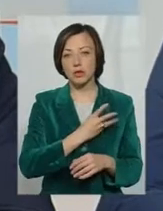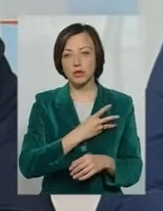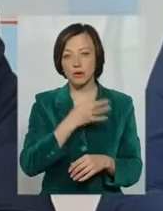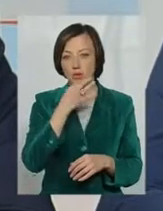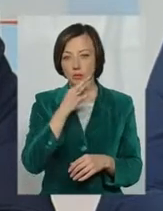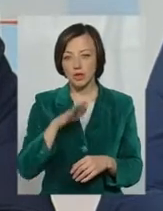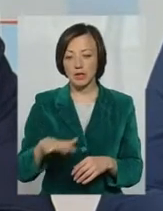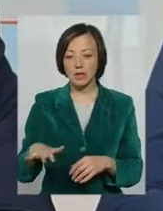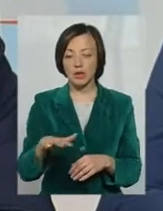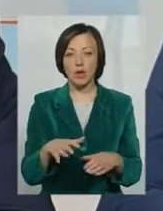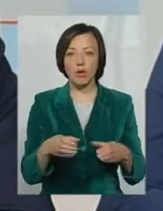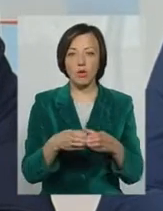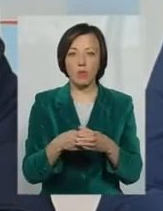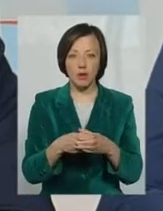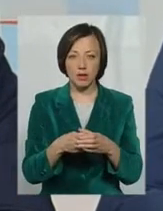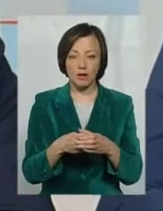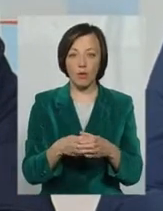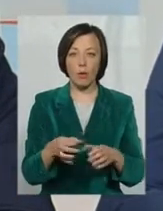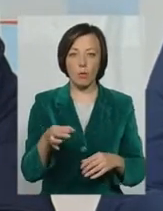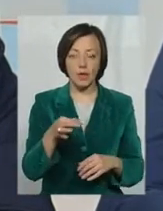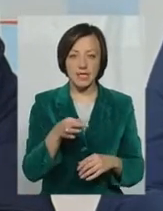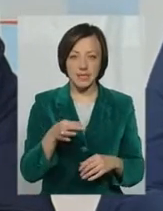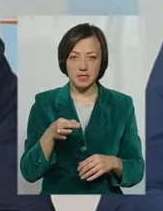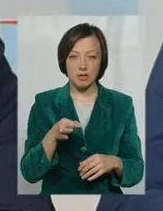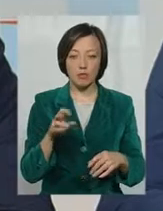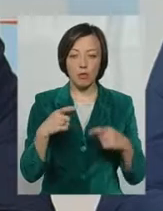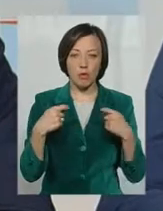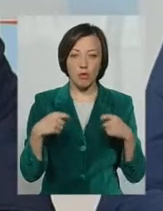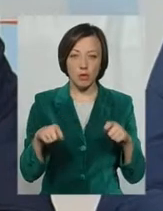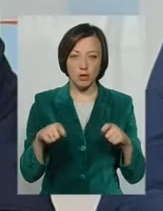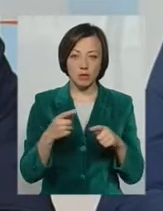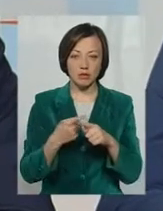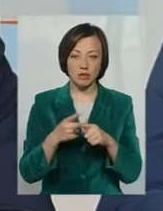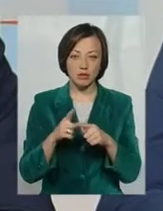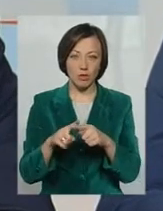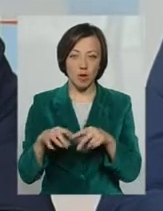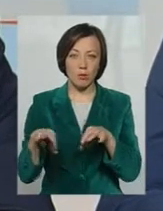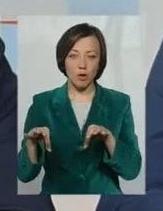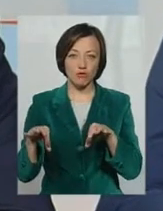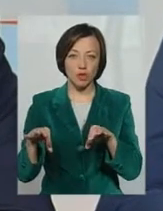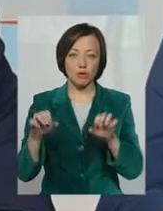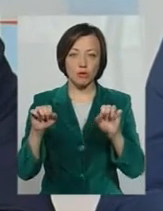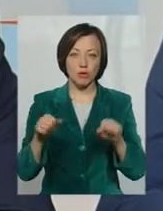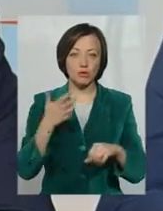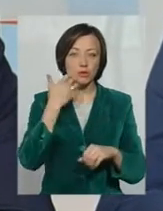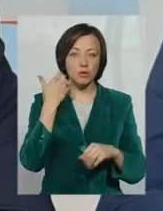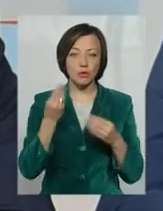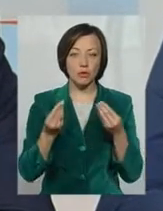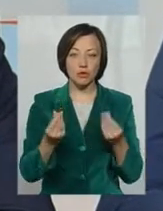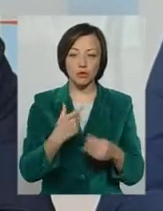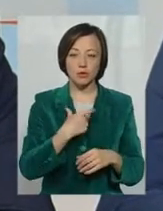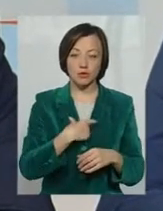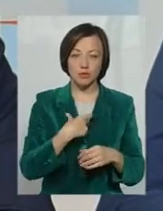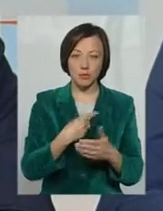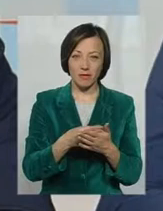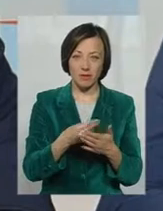будь-яка територіальна громада, яка знаходиться на теренах Хмельниччини, щодо продажу того об'єкту, вона може виручити кошти не тільки